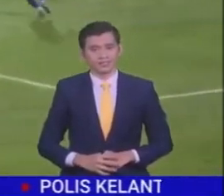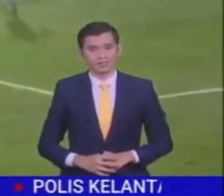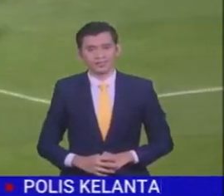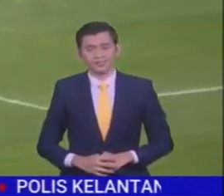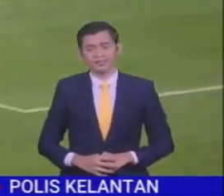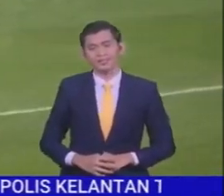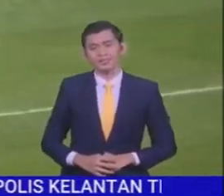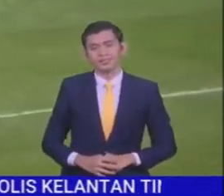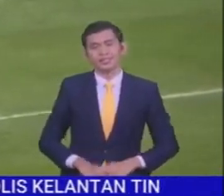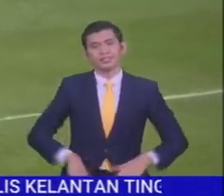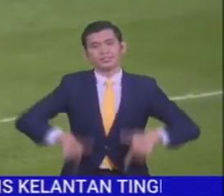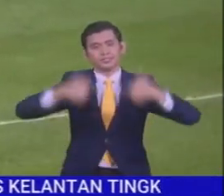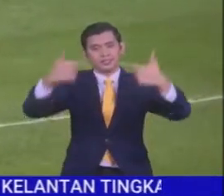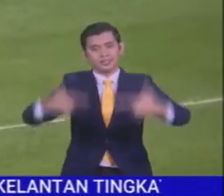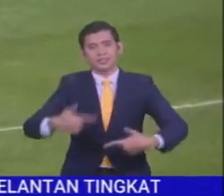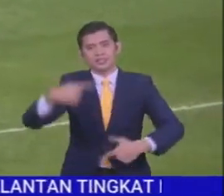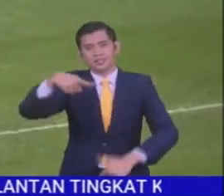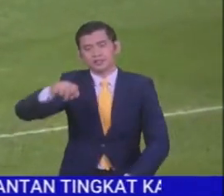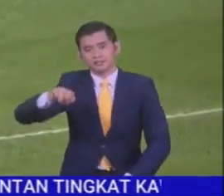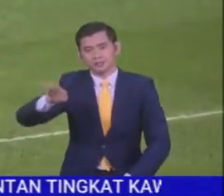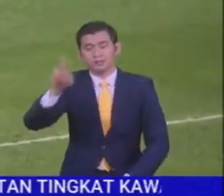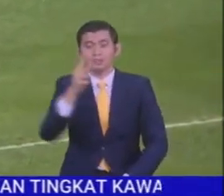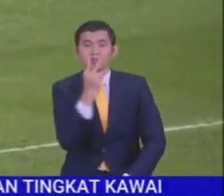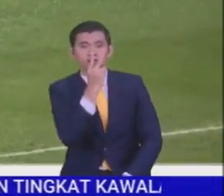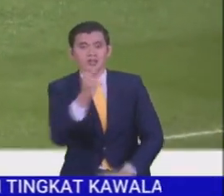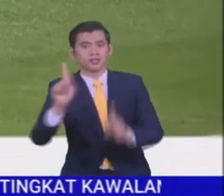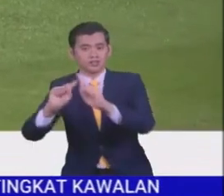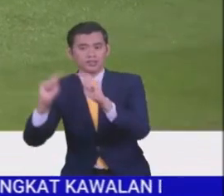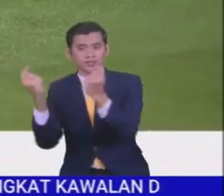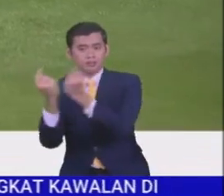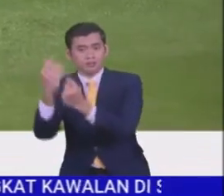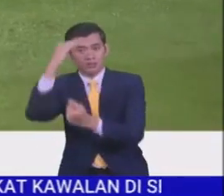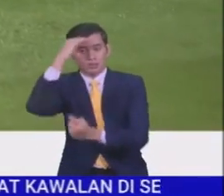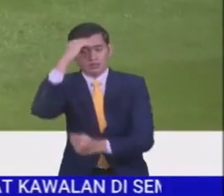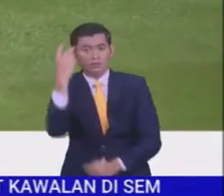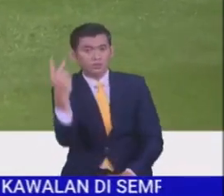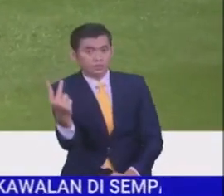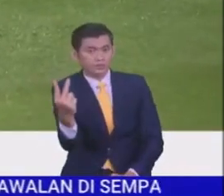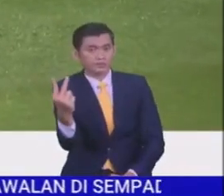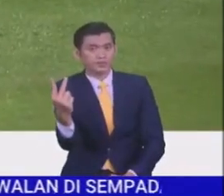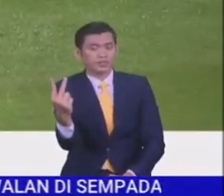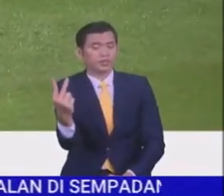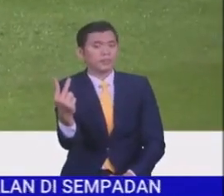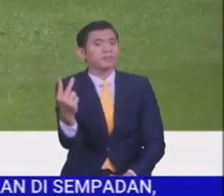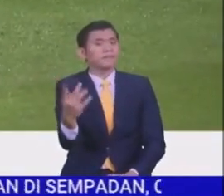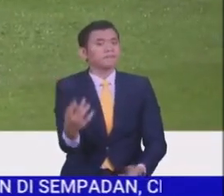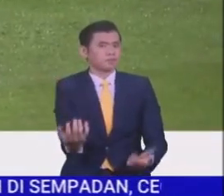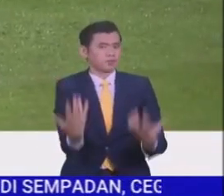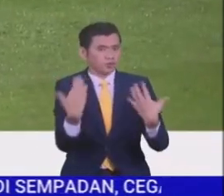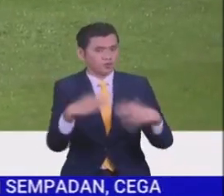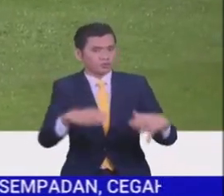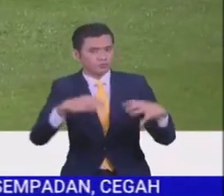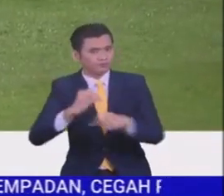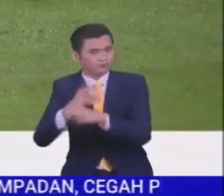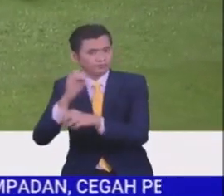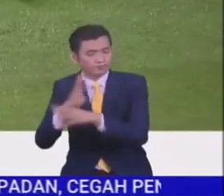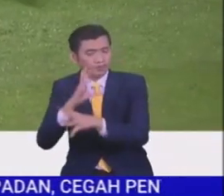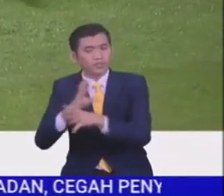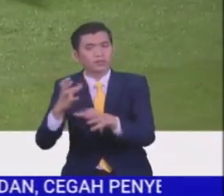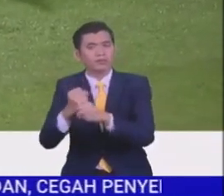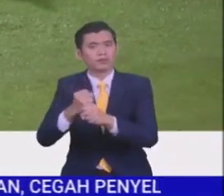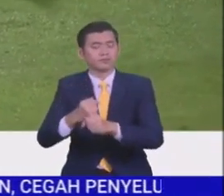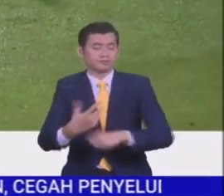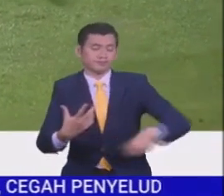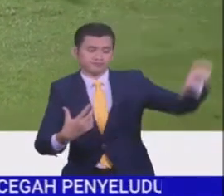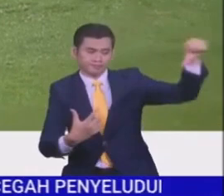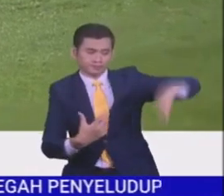Sementara itu, dalam saingan Liga Premier menyaksikan kelab Johor Darul Takzim 2 JDT2 mengukuhkan kedudukannya selepas